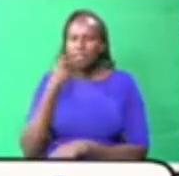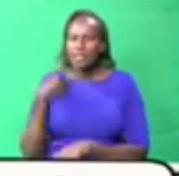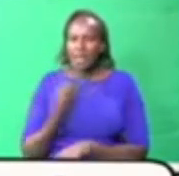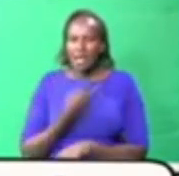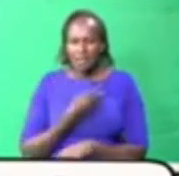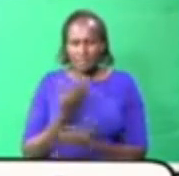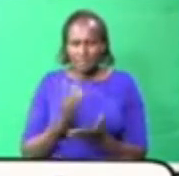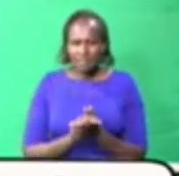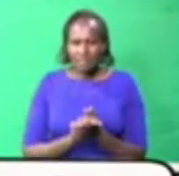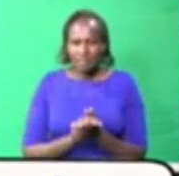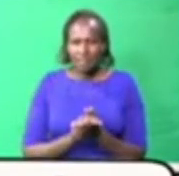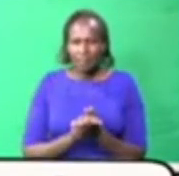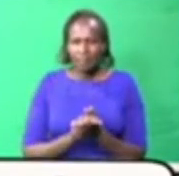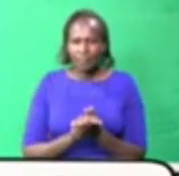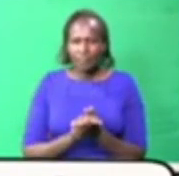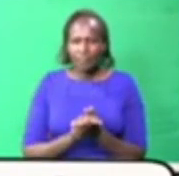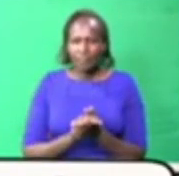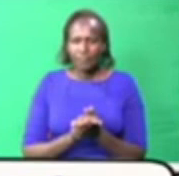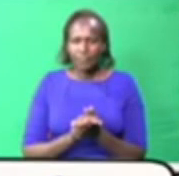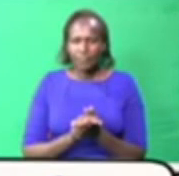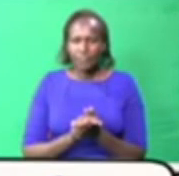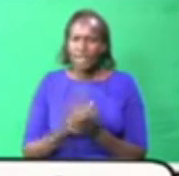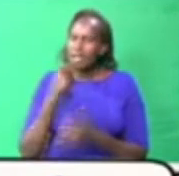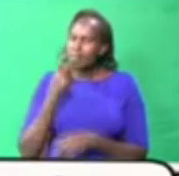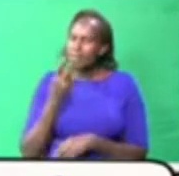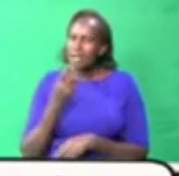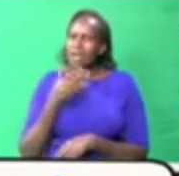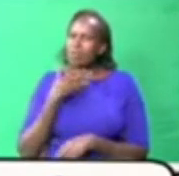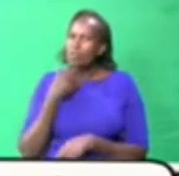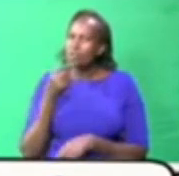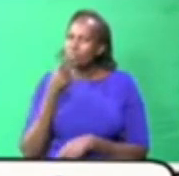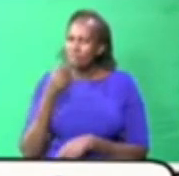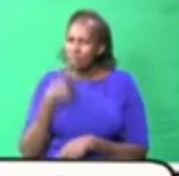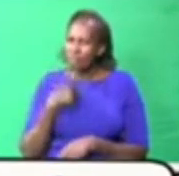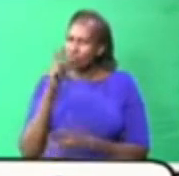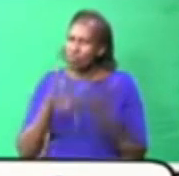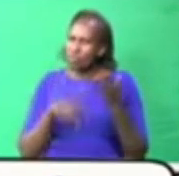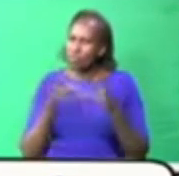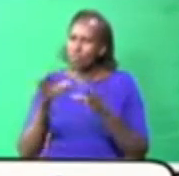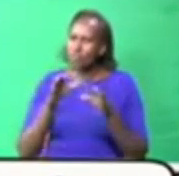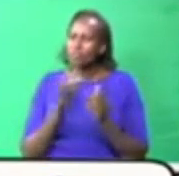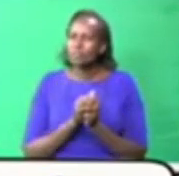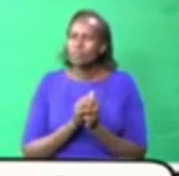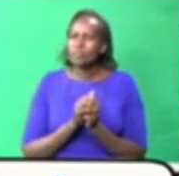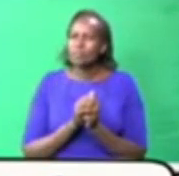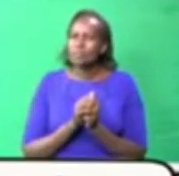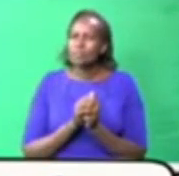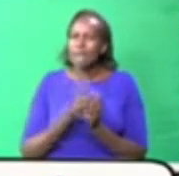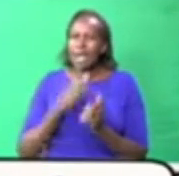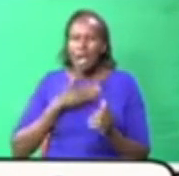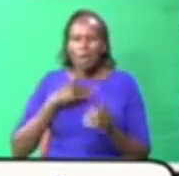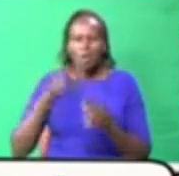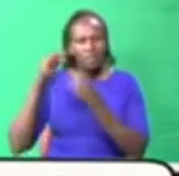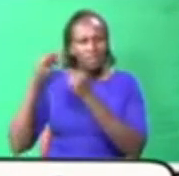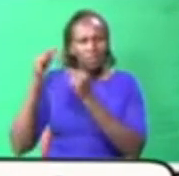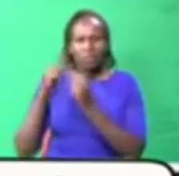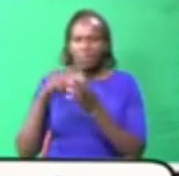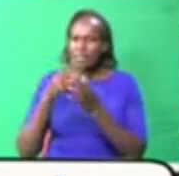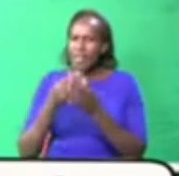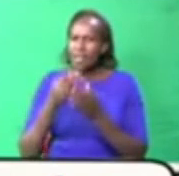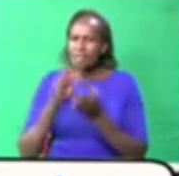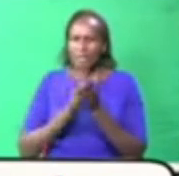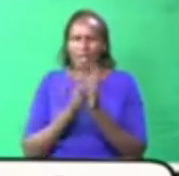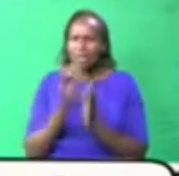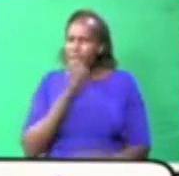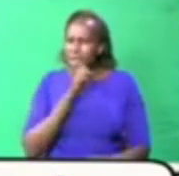kukalikuwa mkali sana kwa Mungu. Akamwambia Mungu, nataka uniambie kile unafanya. What is it you're doing in our generation? Na akakuwa mkali sana.